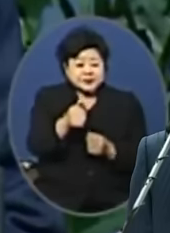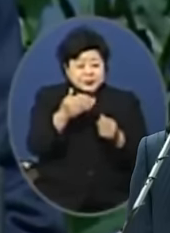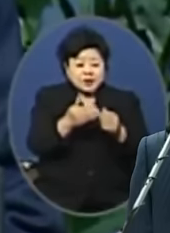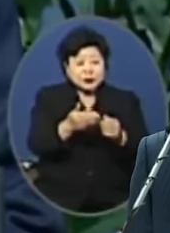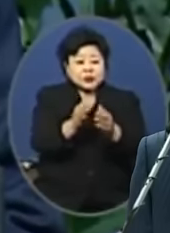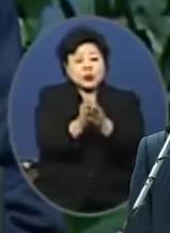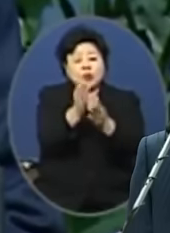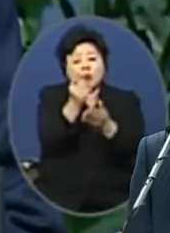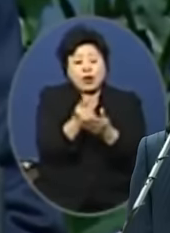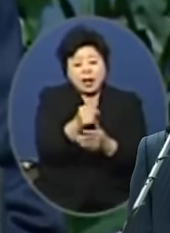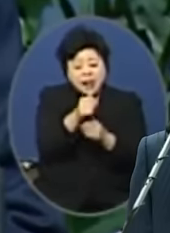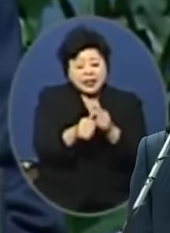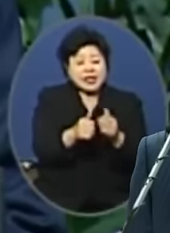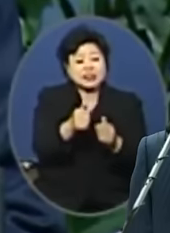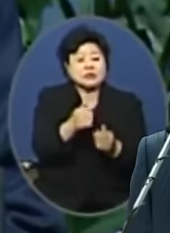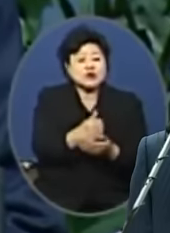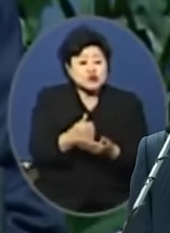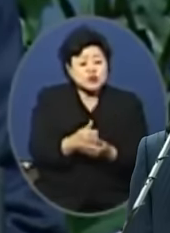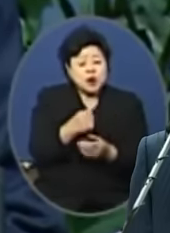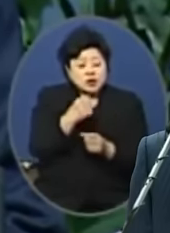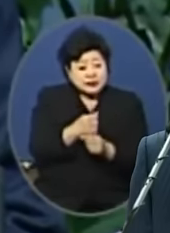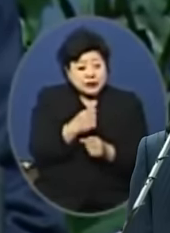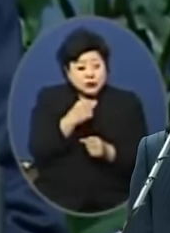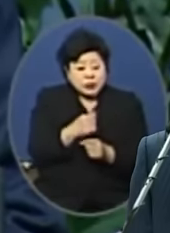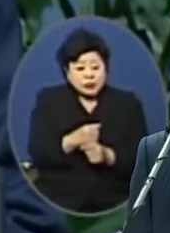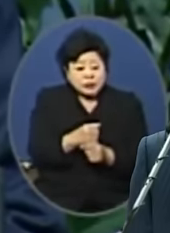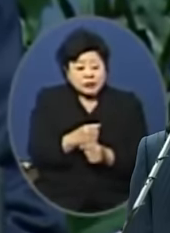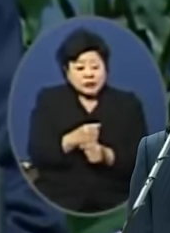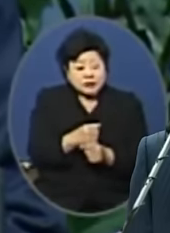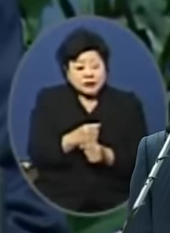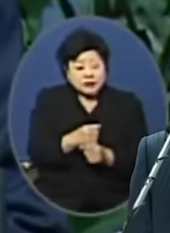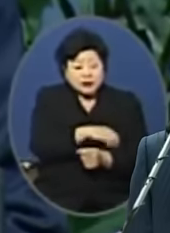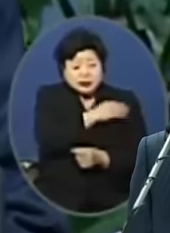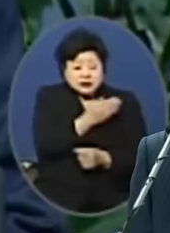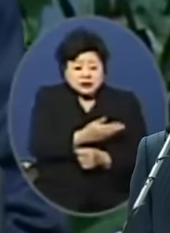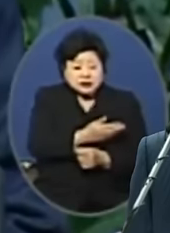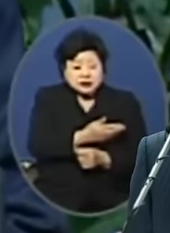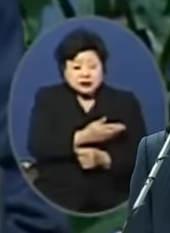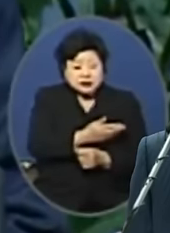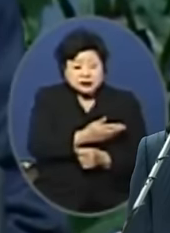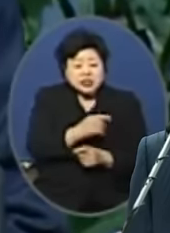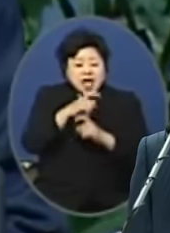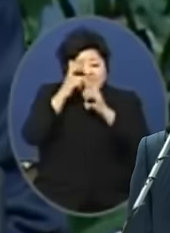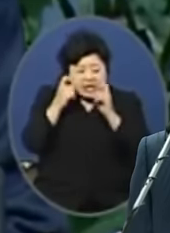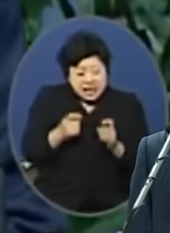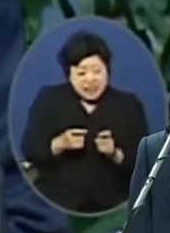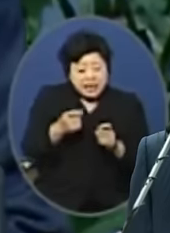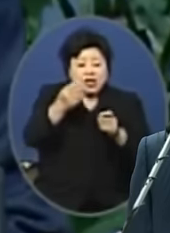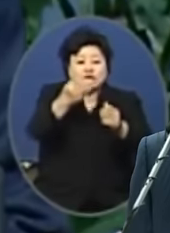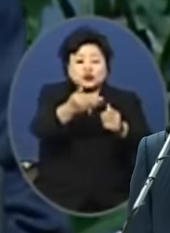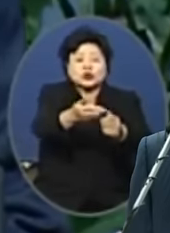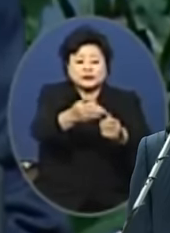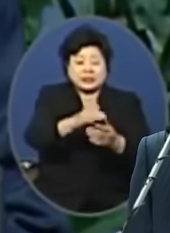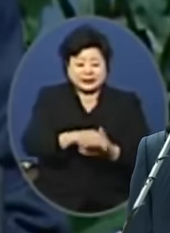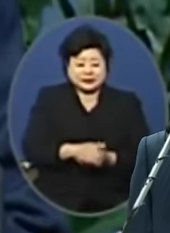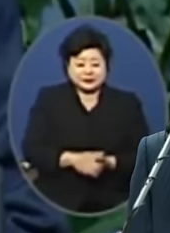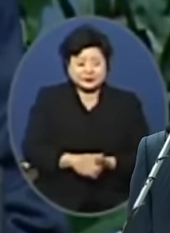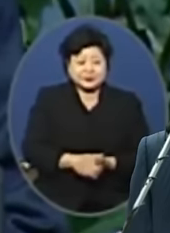하나님에게로부터 오는데 하나님이 그 운명을 창조하는 능력을 여러분 각자에게 주셨습니다.